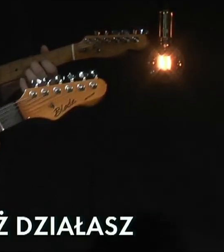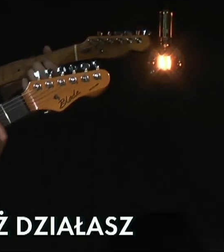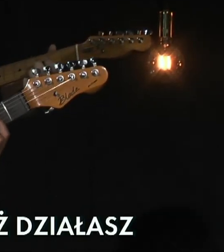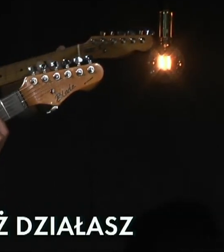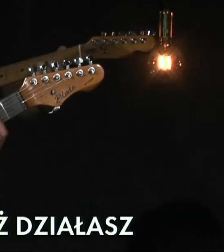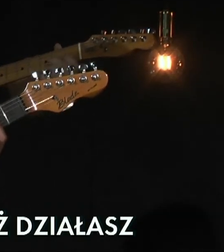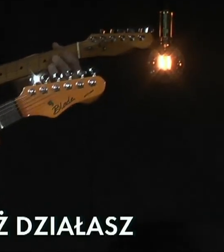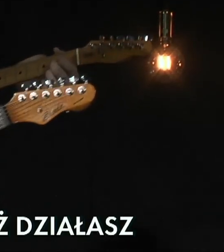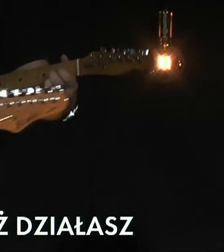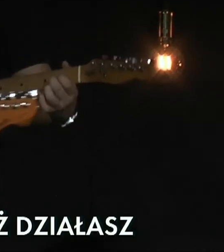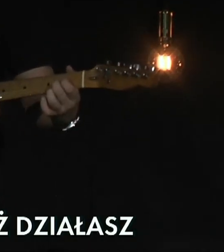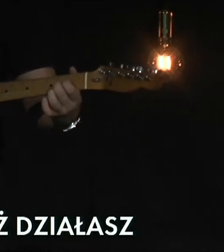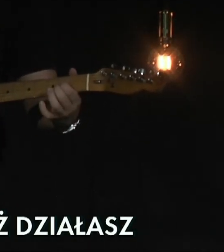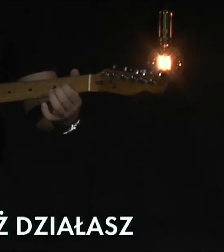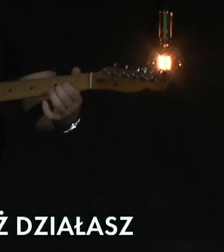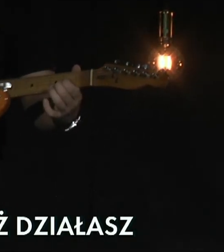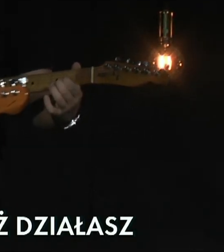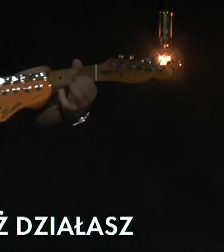od razu.